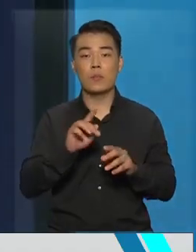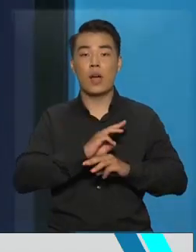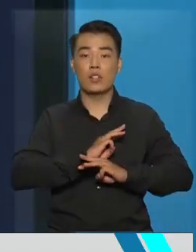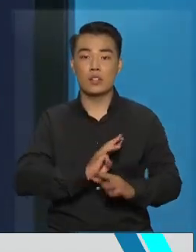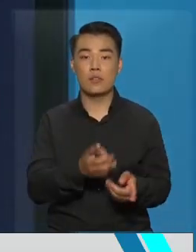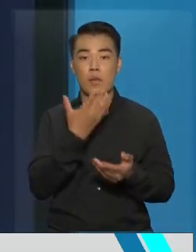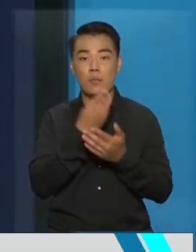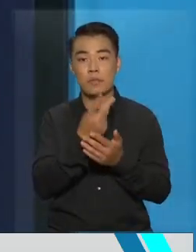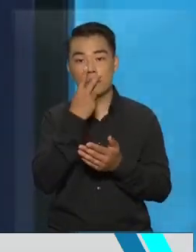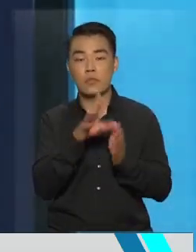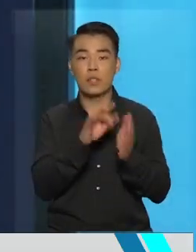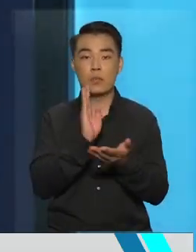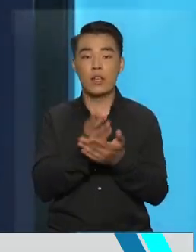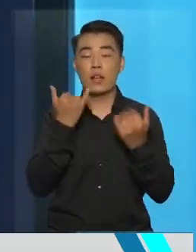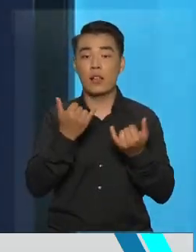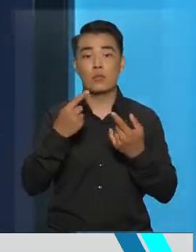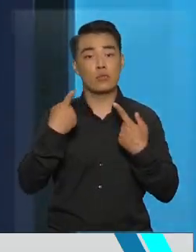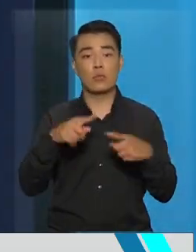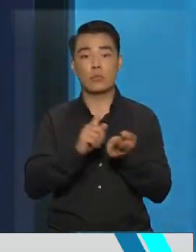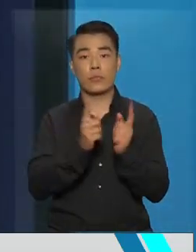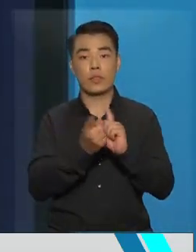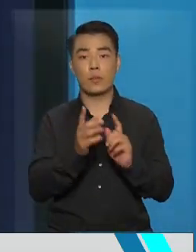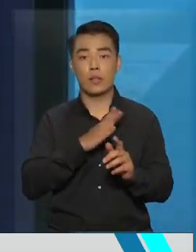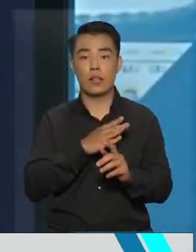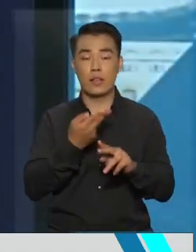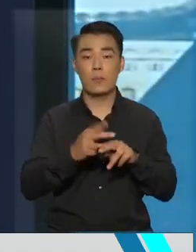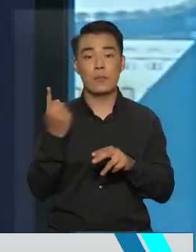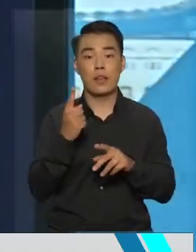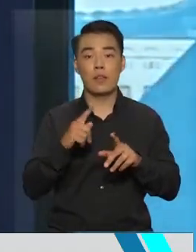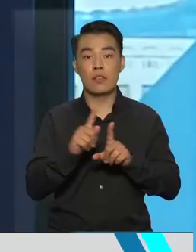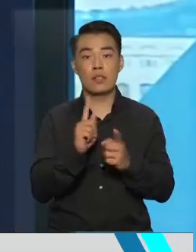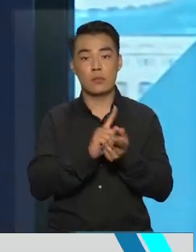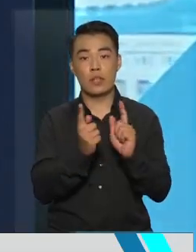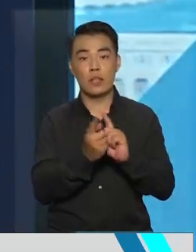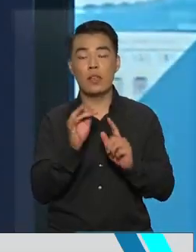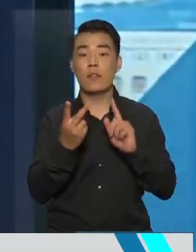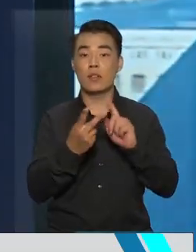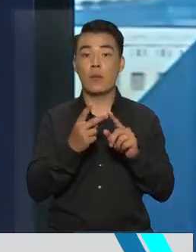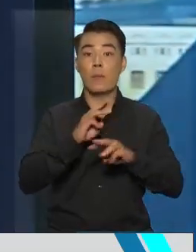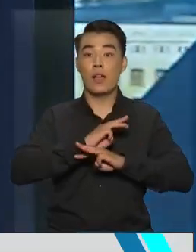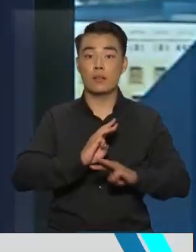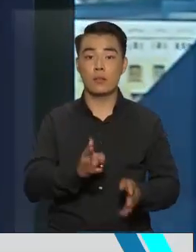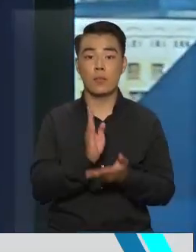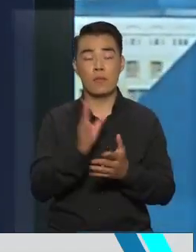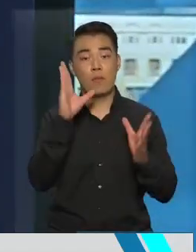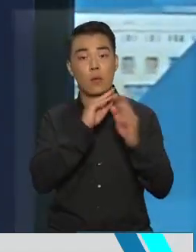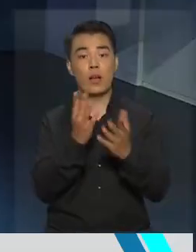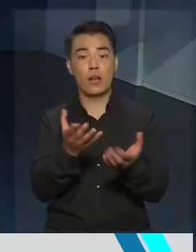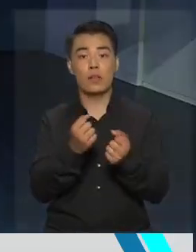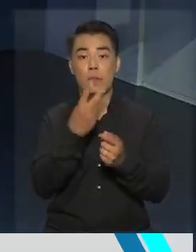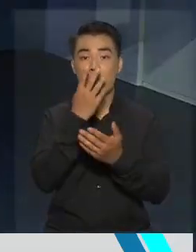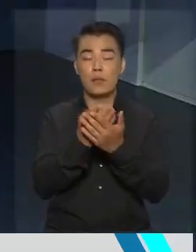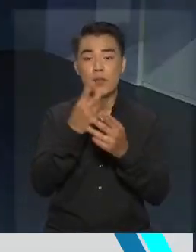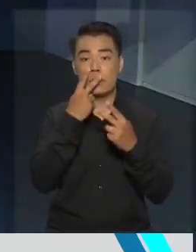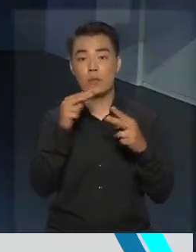норма вводится? Для того, чтобы упростить законотворческую процедуру. Это первый момент. Второй момент. Теперь у мажилиса появилась возможность контролировать то,